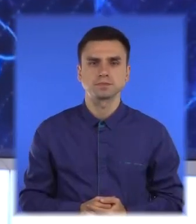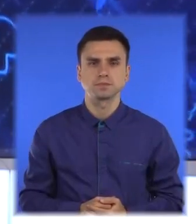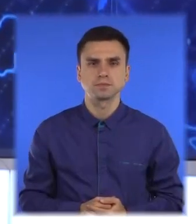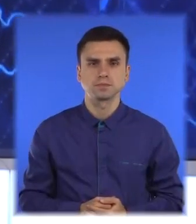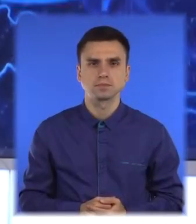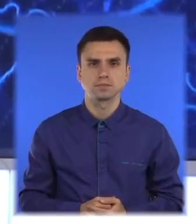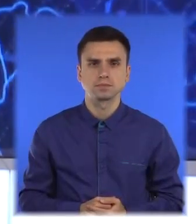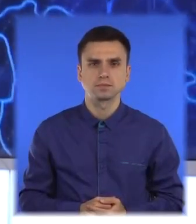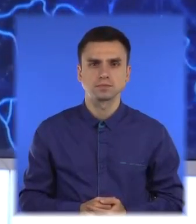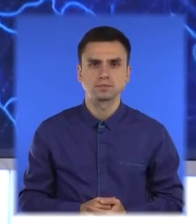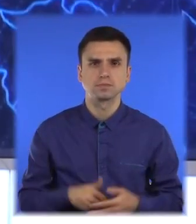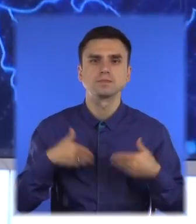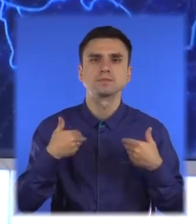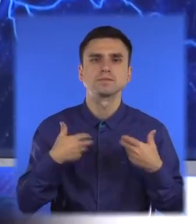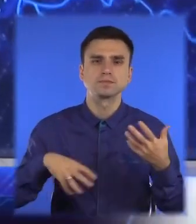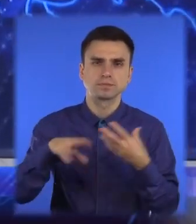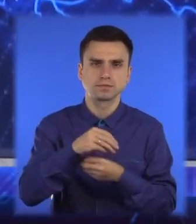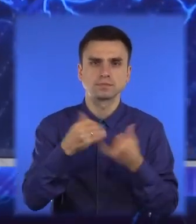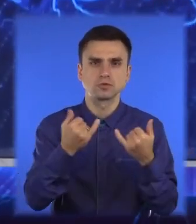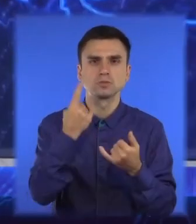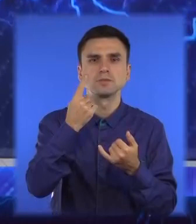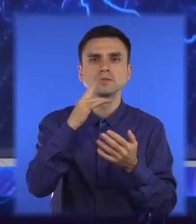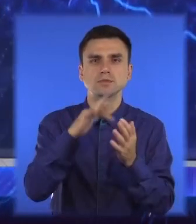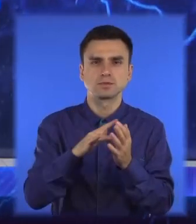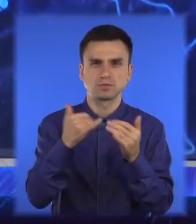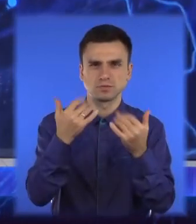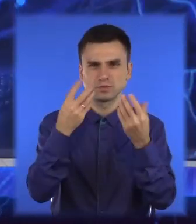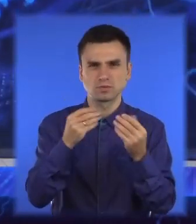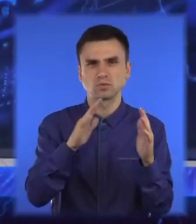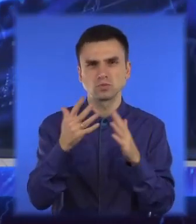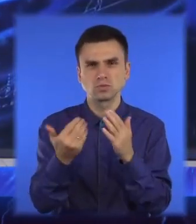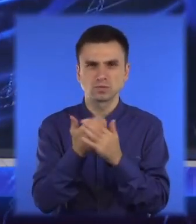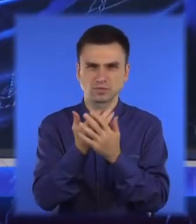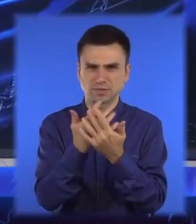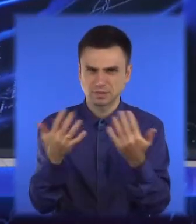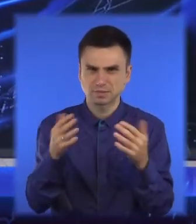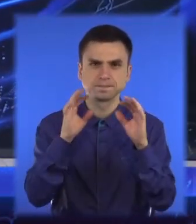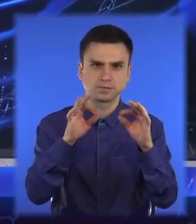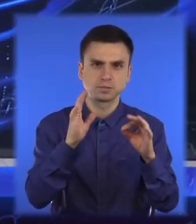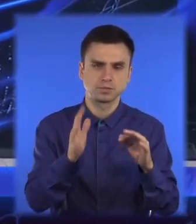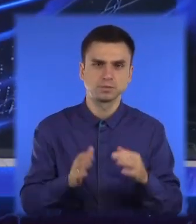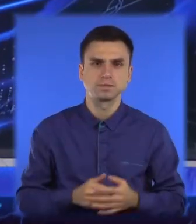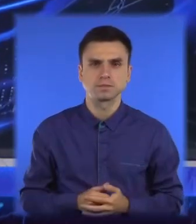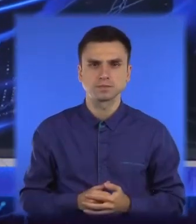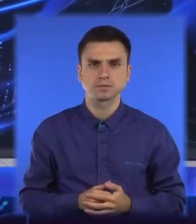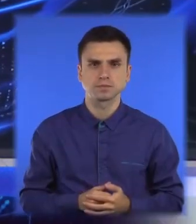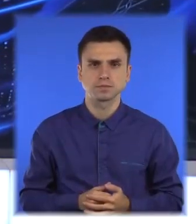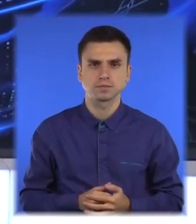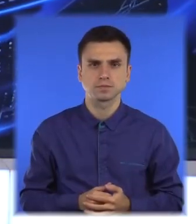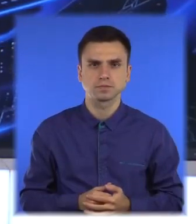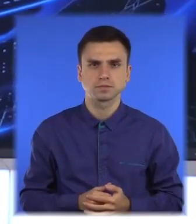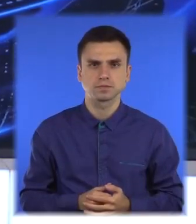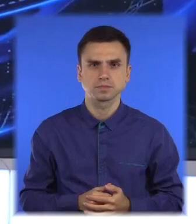Моє вітання всім, хто долучився до ефіру першого міського. Просто зараз розповімо про найголовніше. У студії працює Іван Дичак.